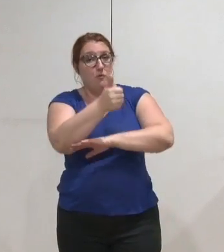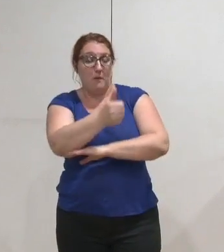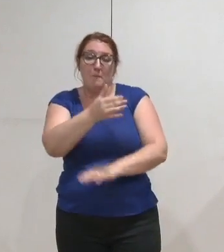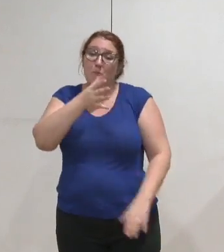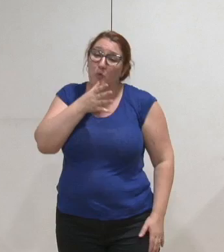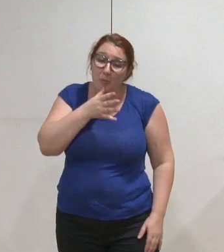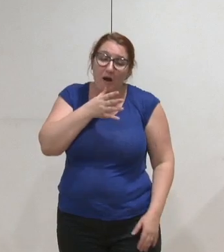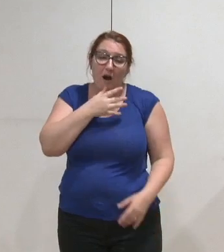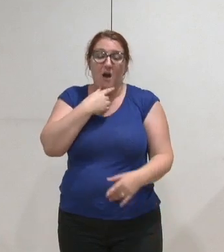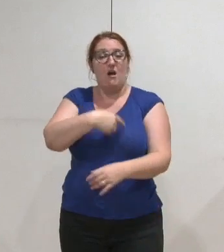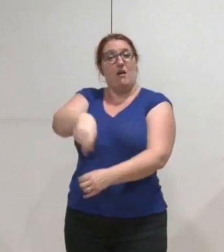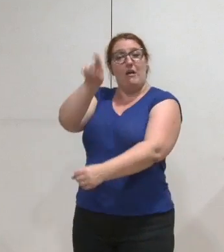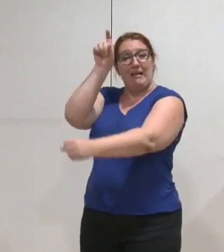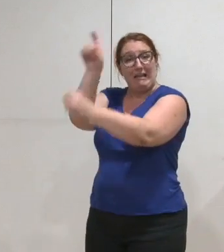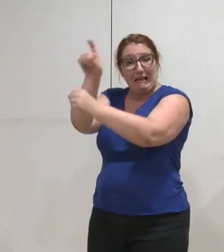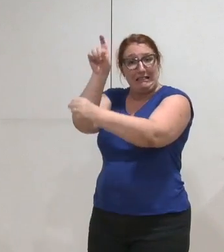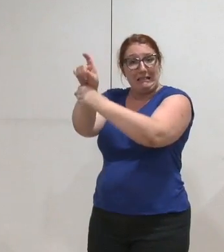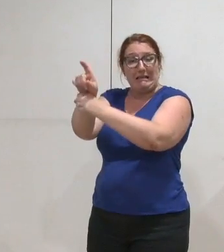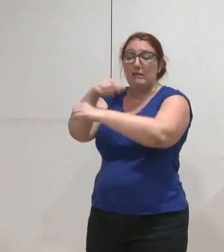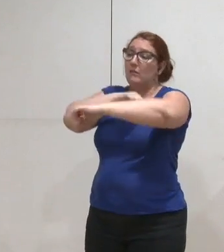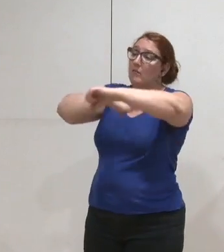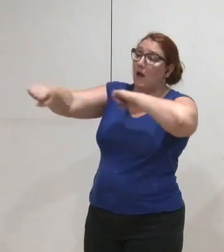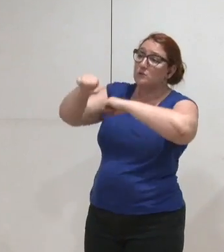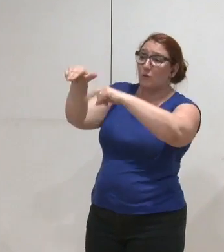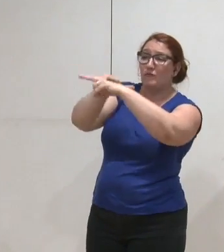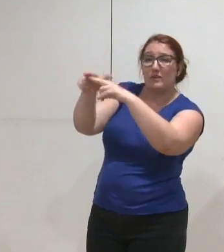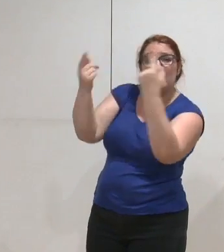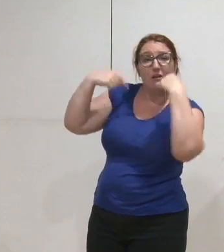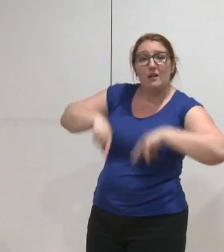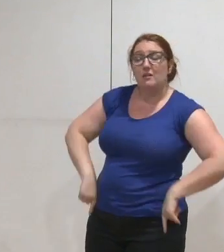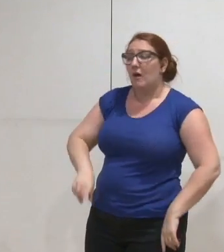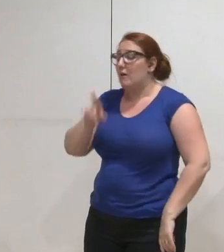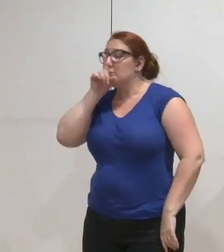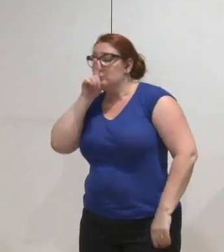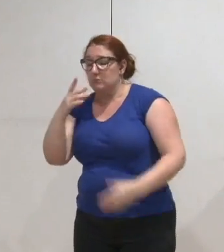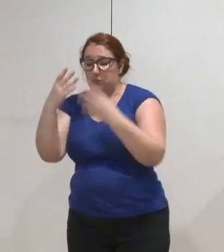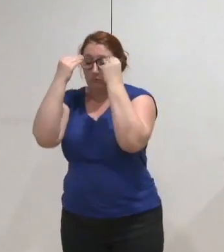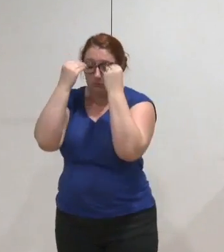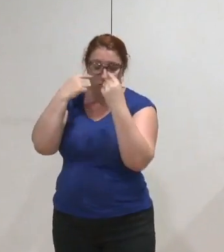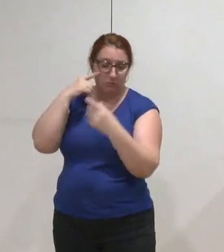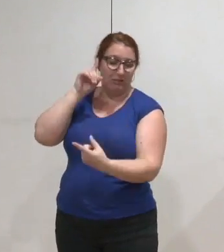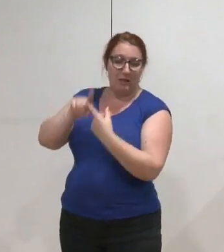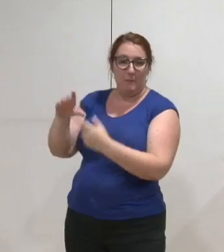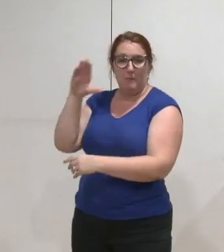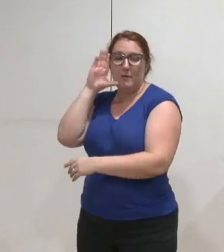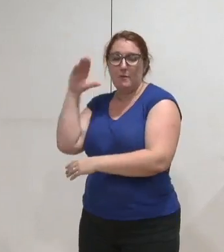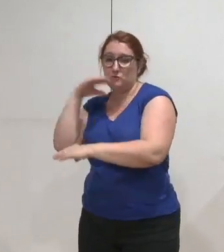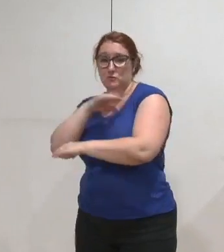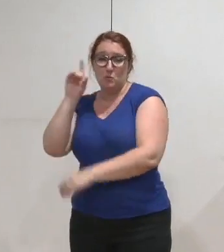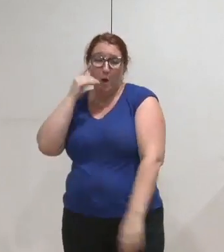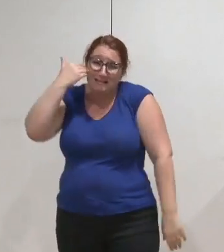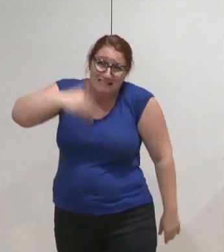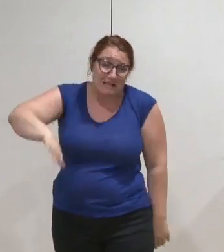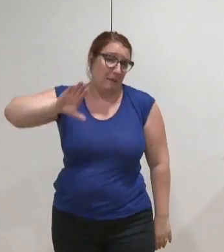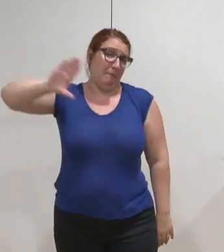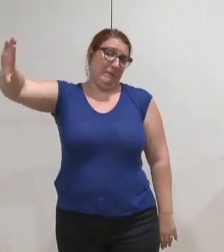fois dénoncer l'absence d'action de l'État sur la question de l'hébergement d'urgence alors que vous saviez qu'elle était la position de l'État et